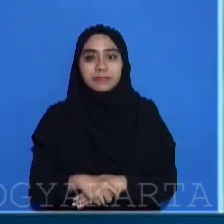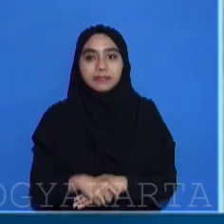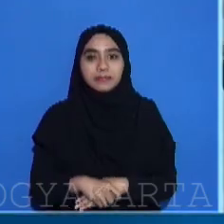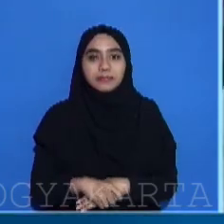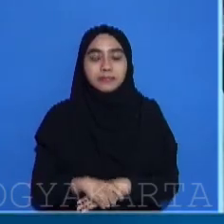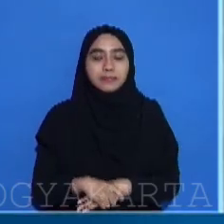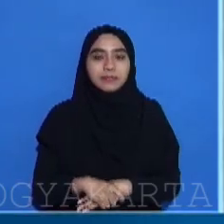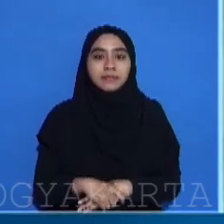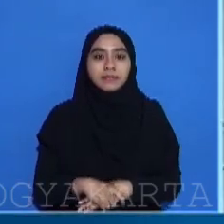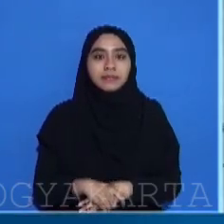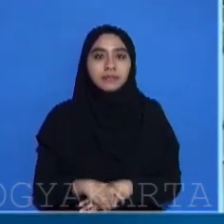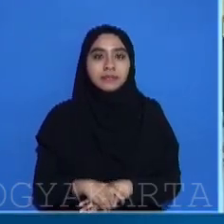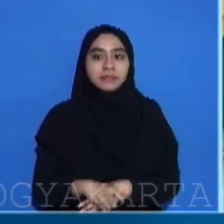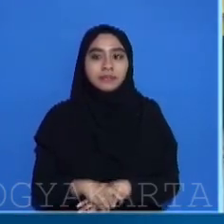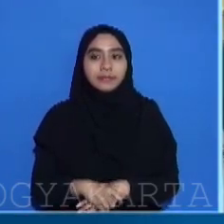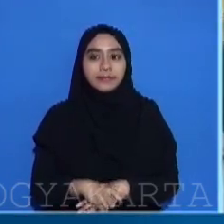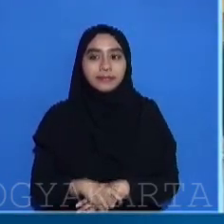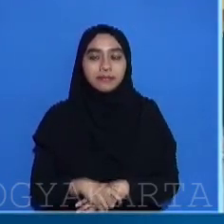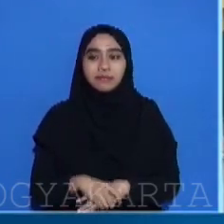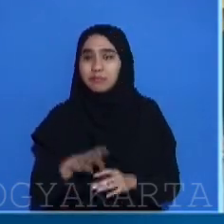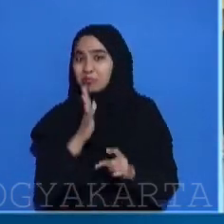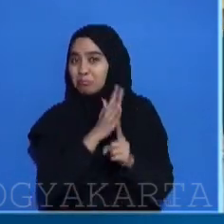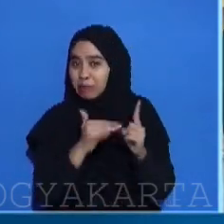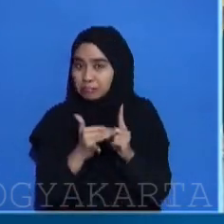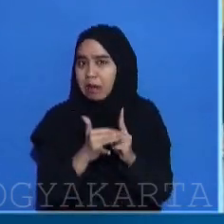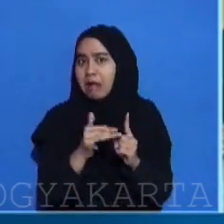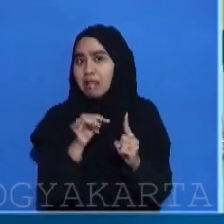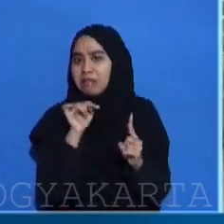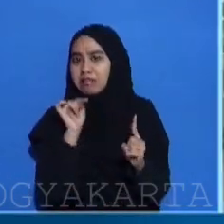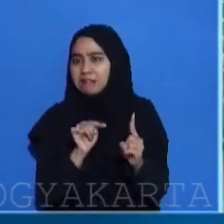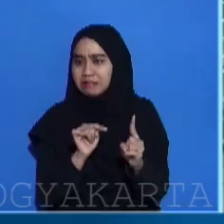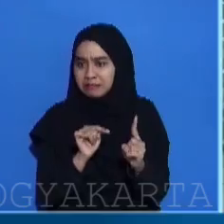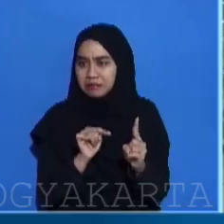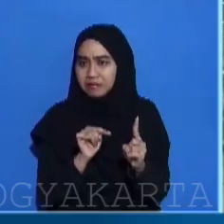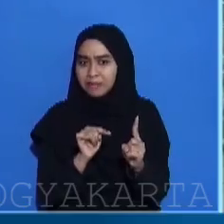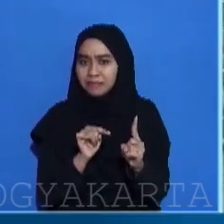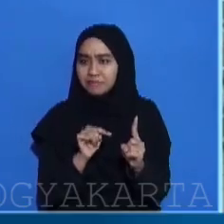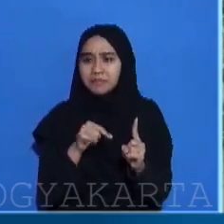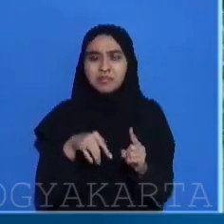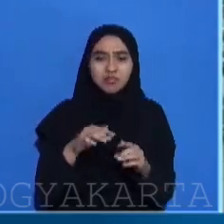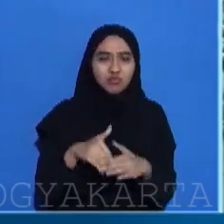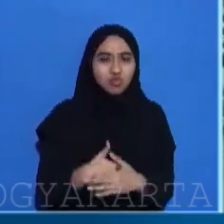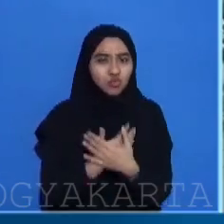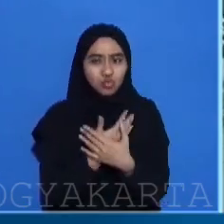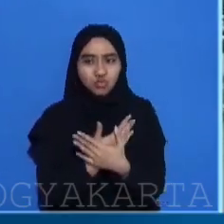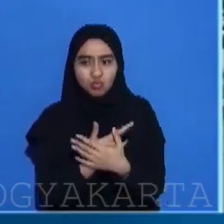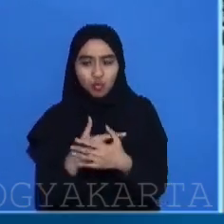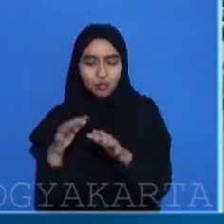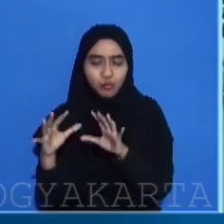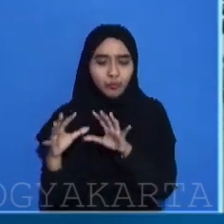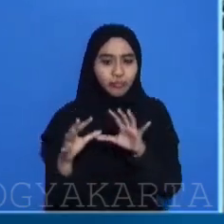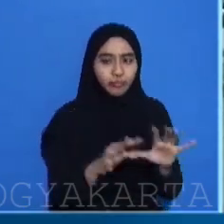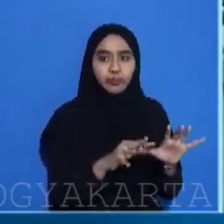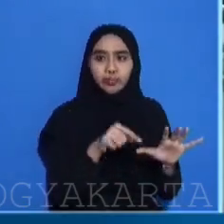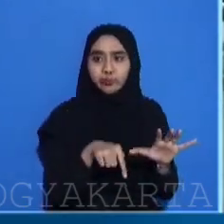warganya ratusan masyarakat di padukuhan kerjo 2 Kalurahan genjahan kapenawon Ponjong Kabupaten Gunung Kidul berdatangan Ke balai Kalurahan